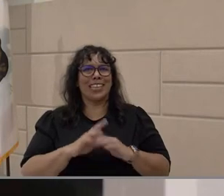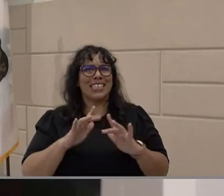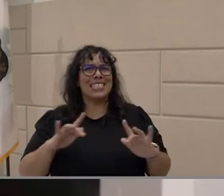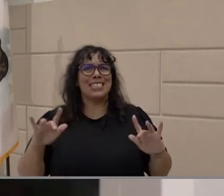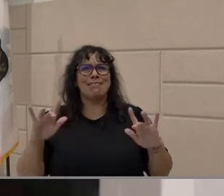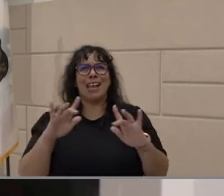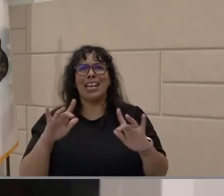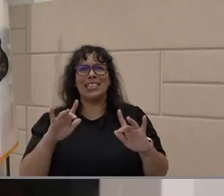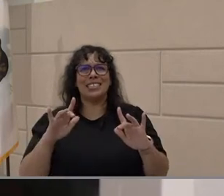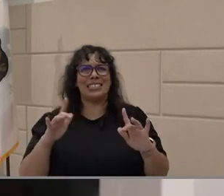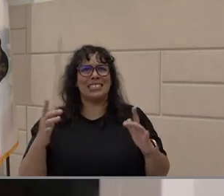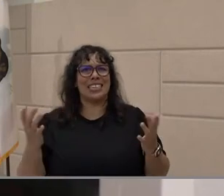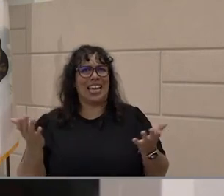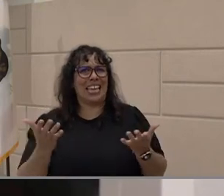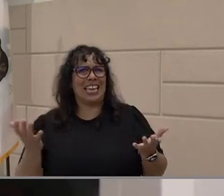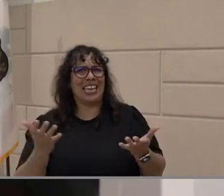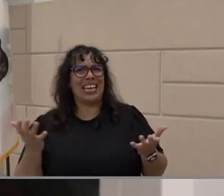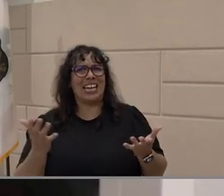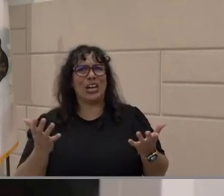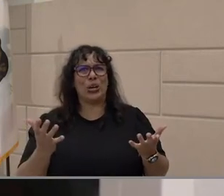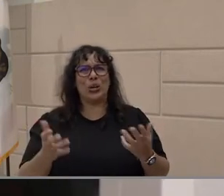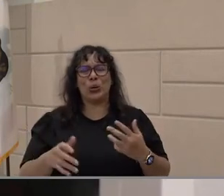ในปีนายังจะเจ๊อัมปีกันหลายปล